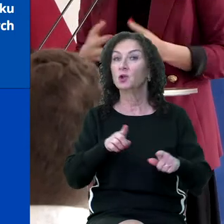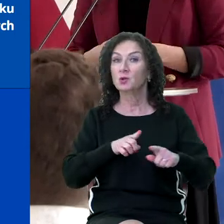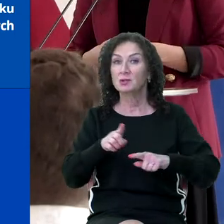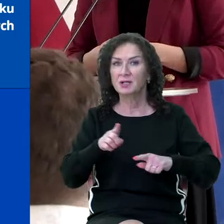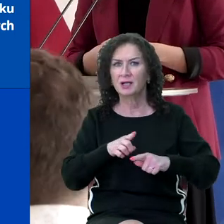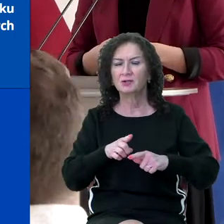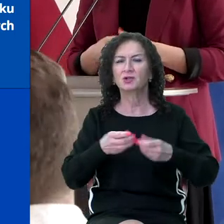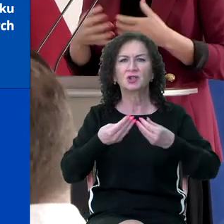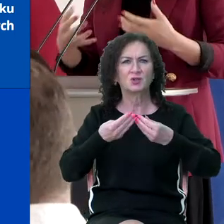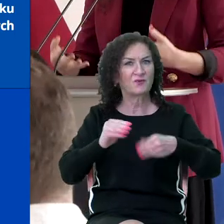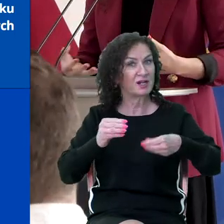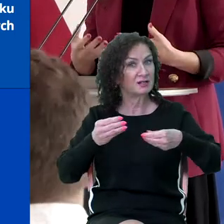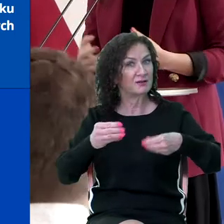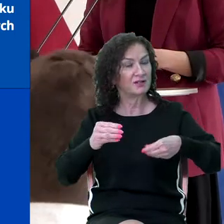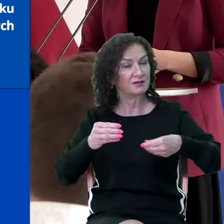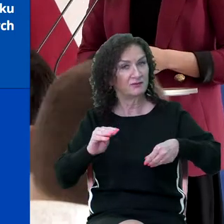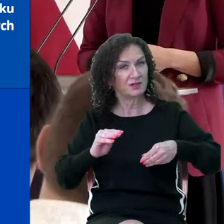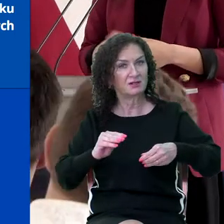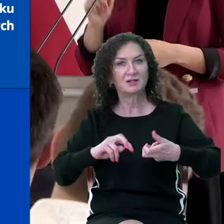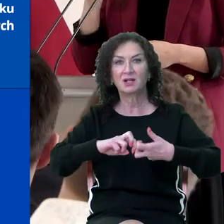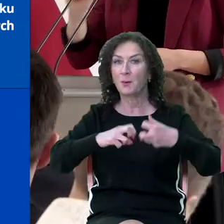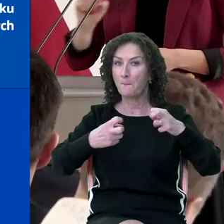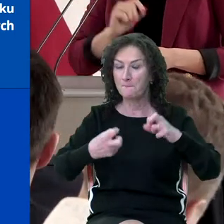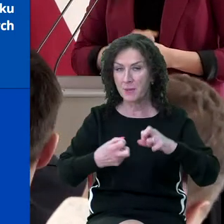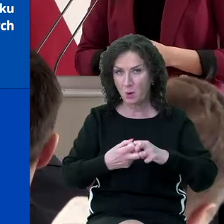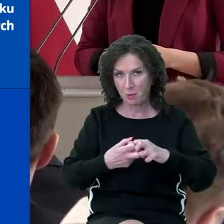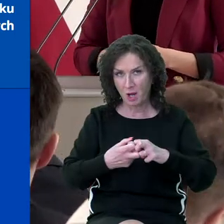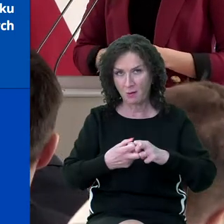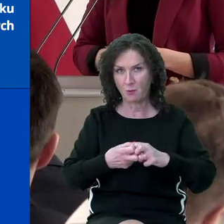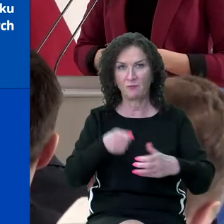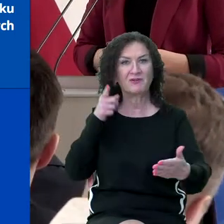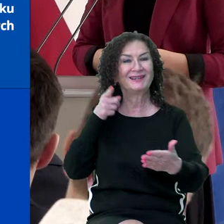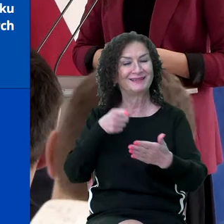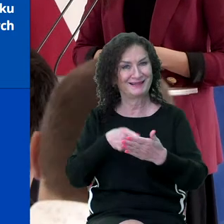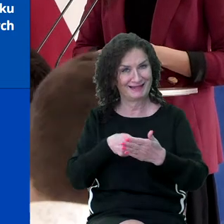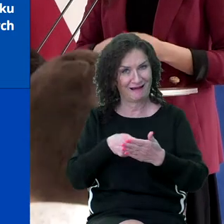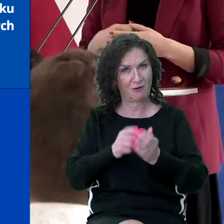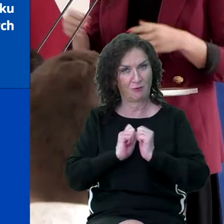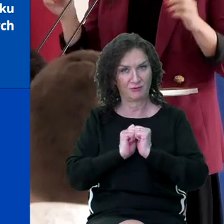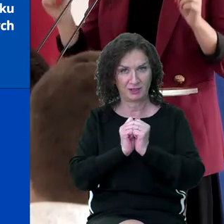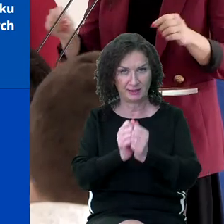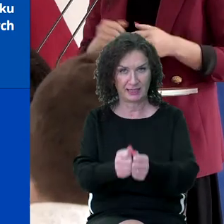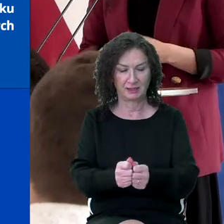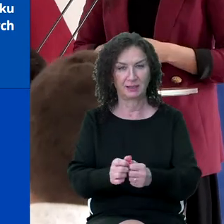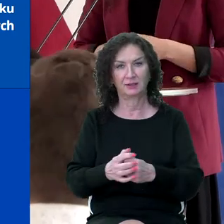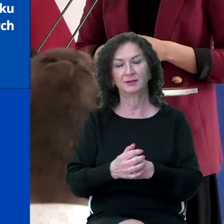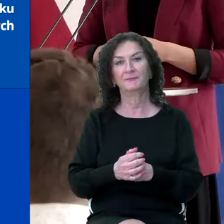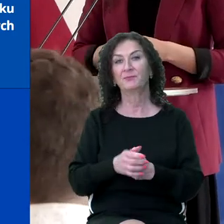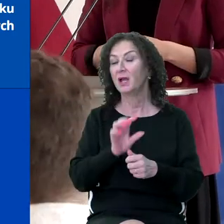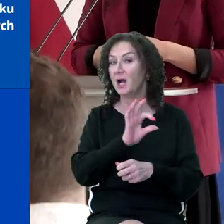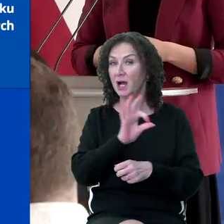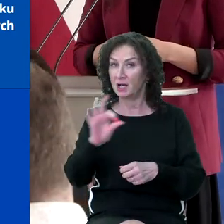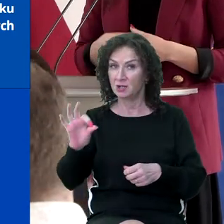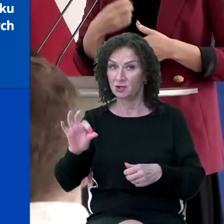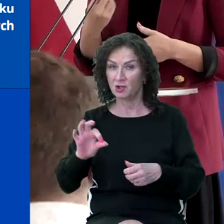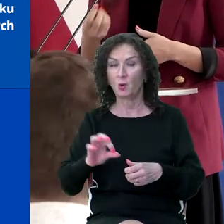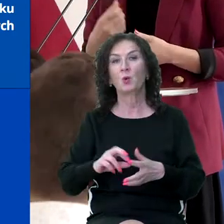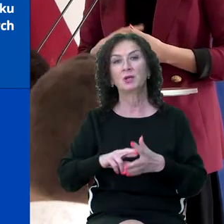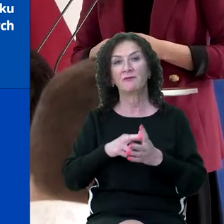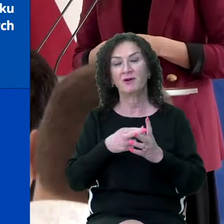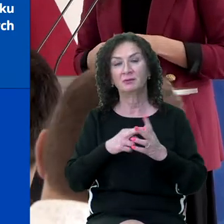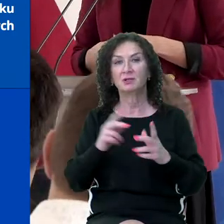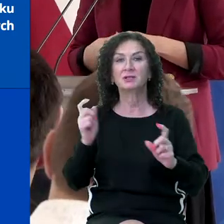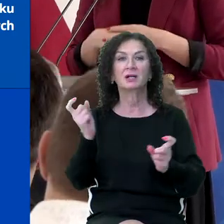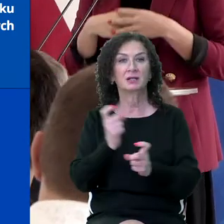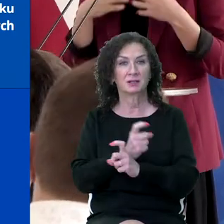wyzwań stoi przed nami, także tutaj właśnie albo w szczególności właśnie w administracji państwowej, gdzie mamy